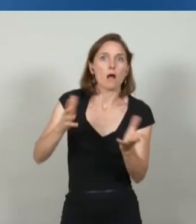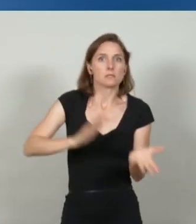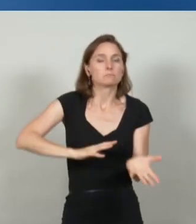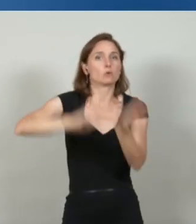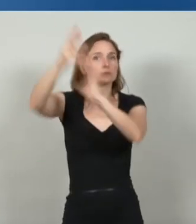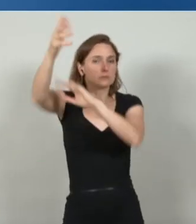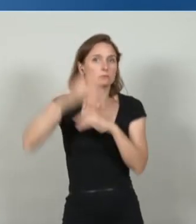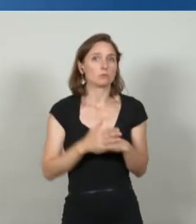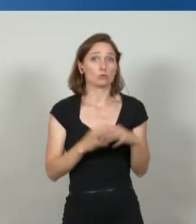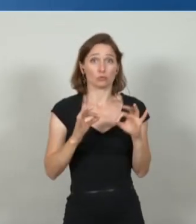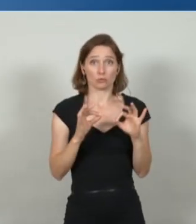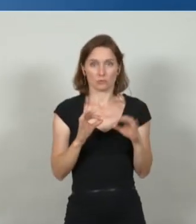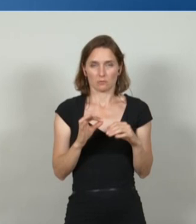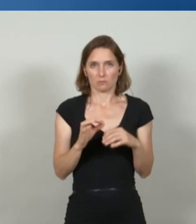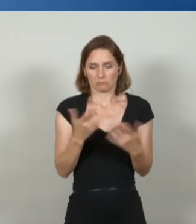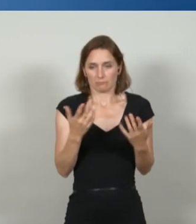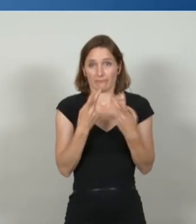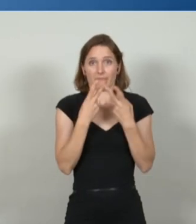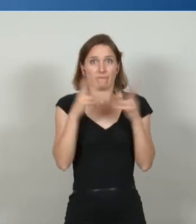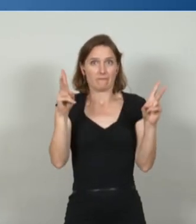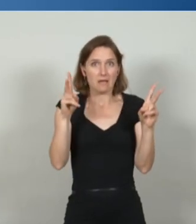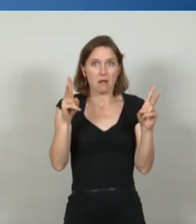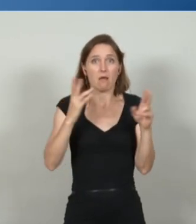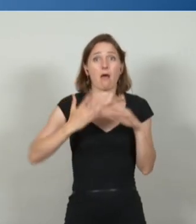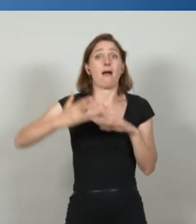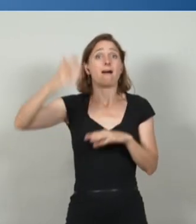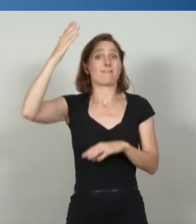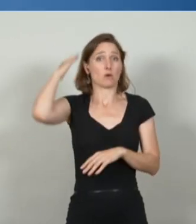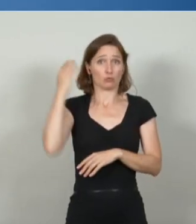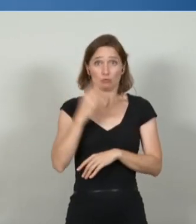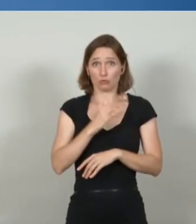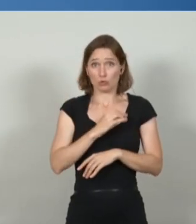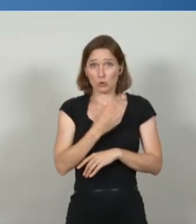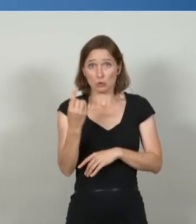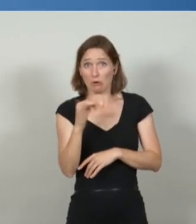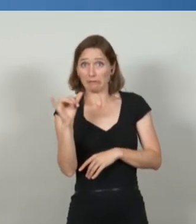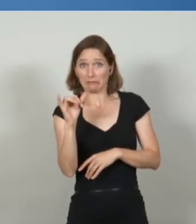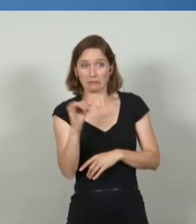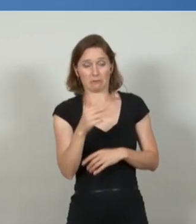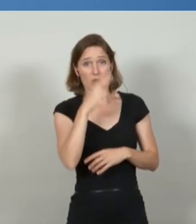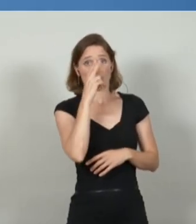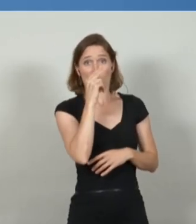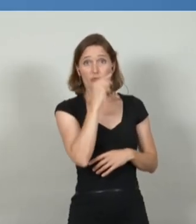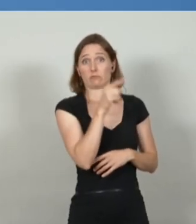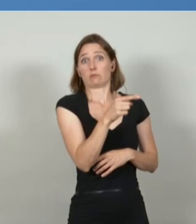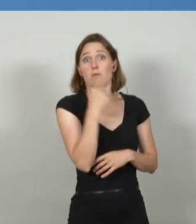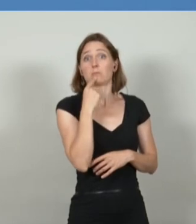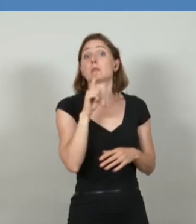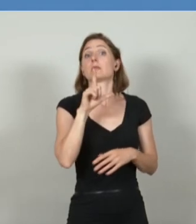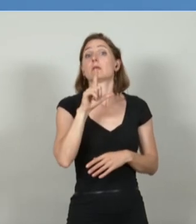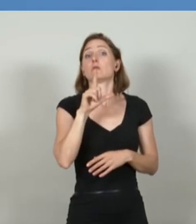auparavant et la seule ville française qu'il avait été avant était Nantes au tout début de la démarche en 2013